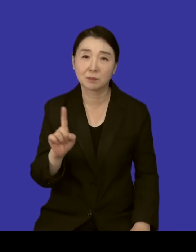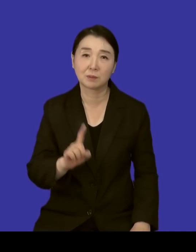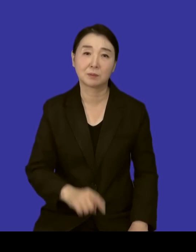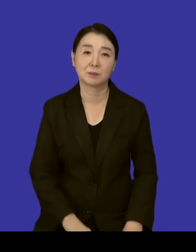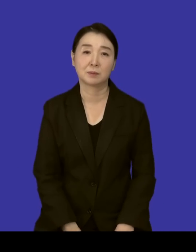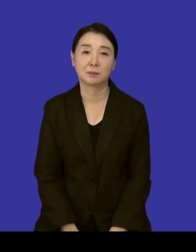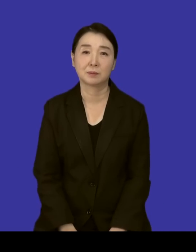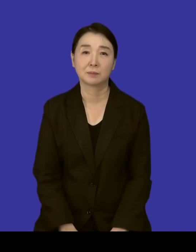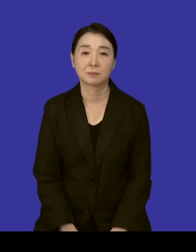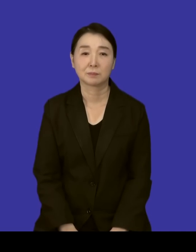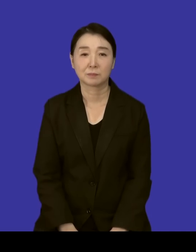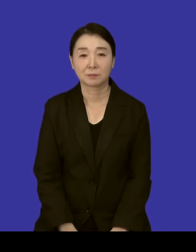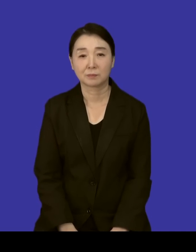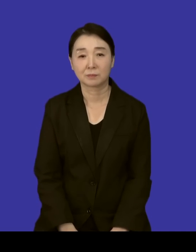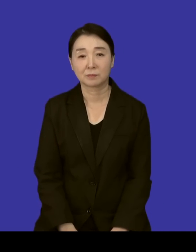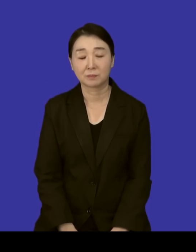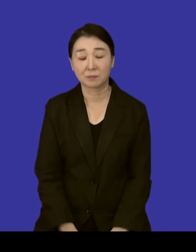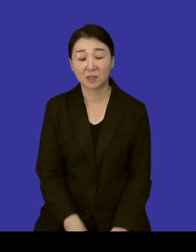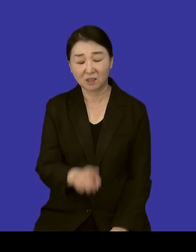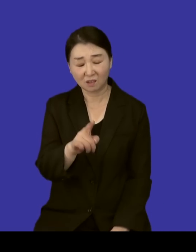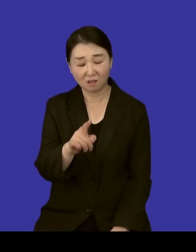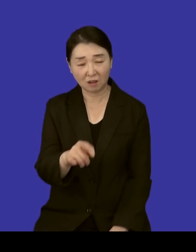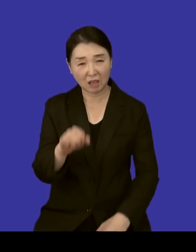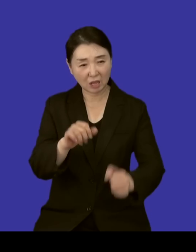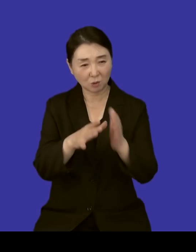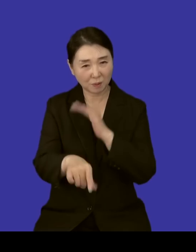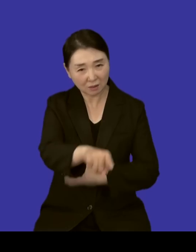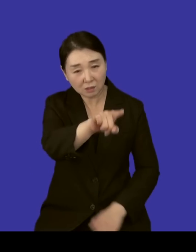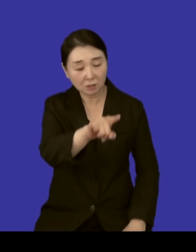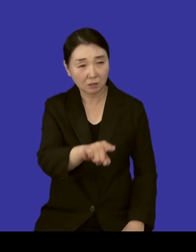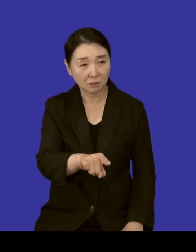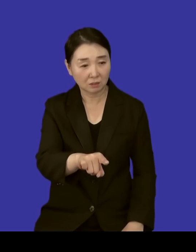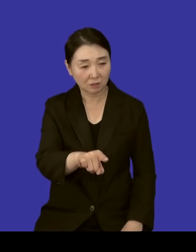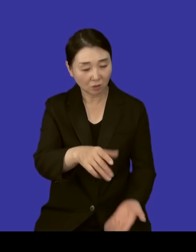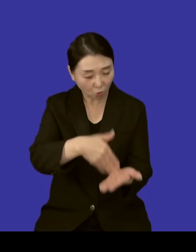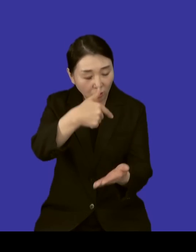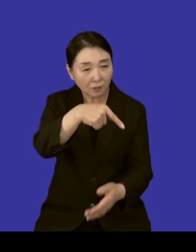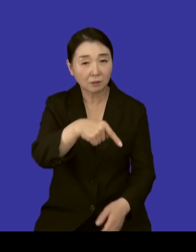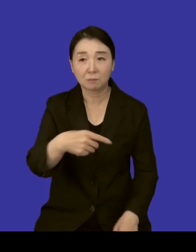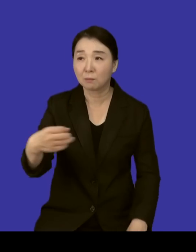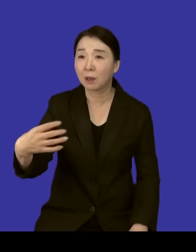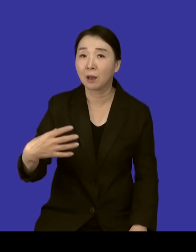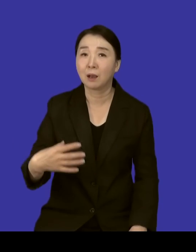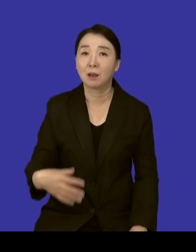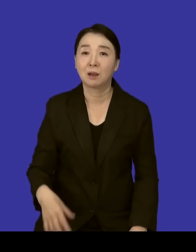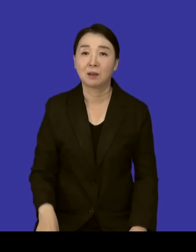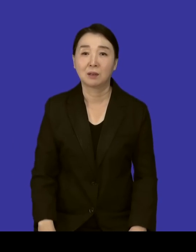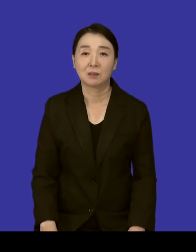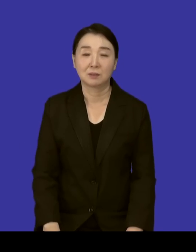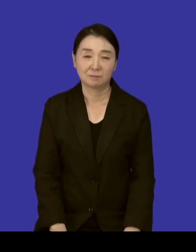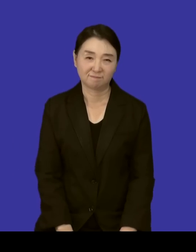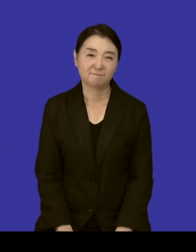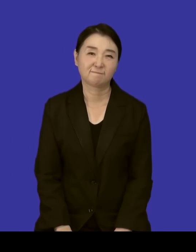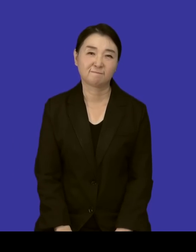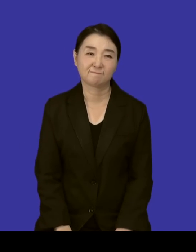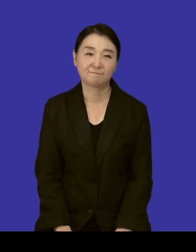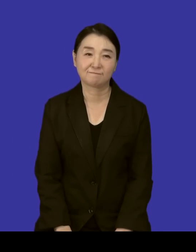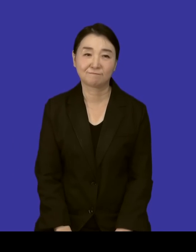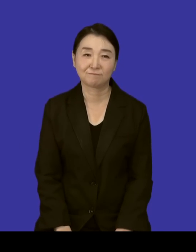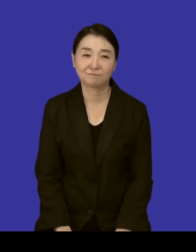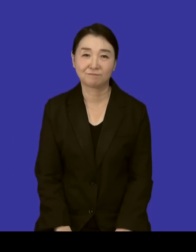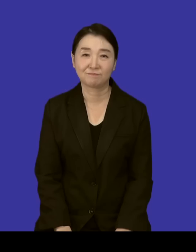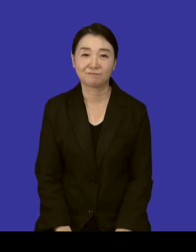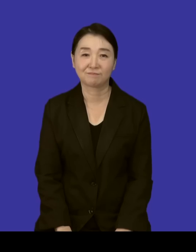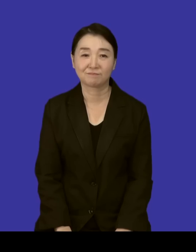거예요. 졌다고 하니까 쫓겨났디 이러시는 거예요. 예. 옛날 그랬어. 예. 옛날 그랬어. 그러니까